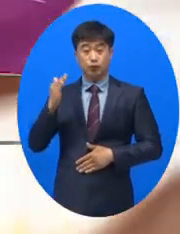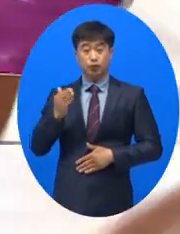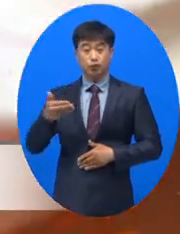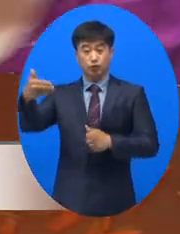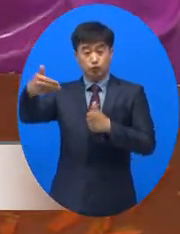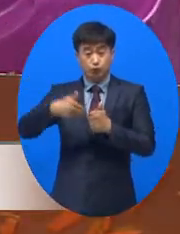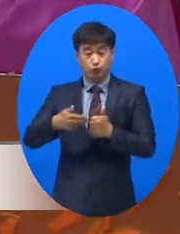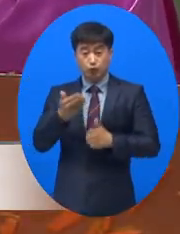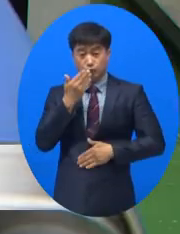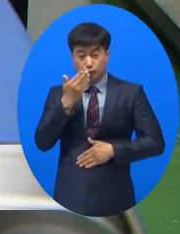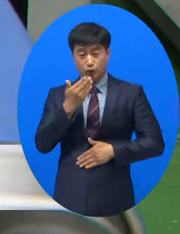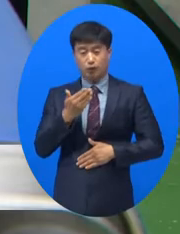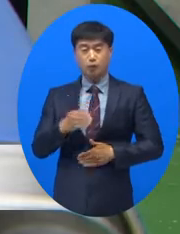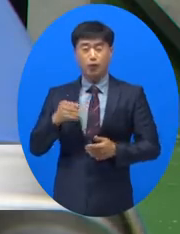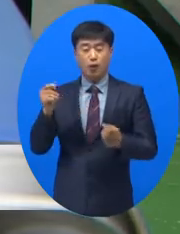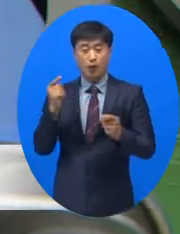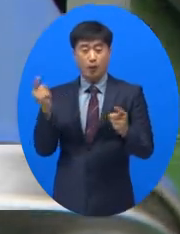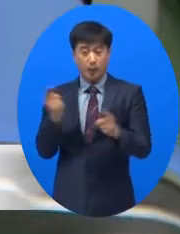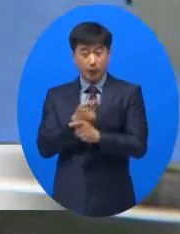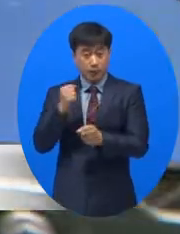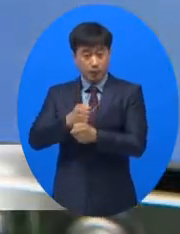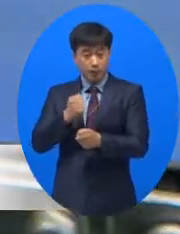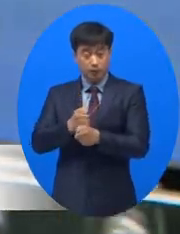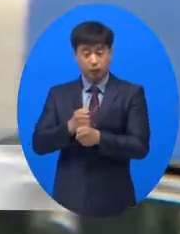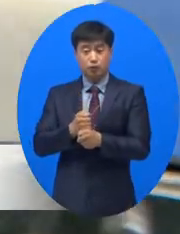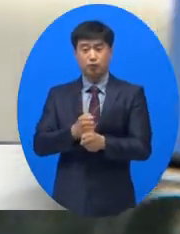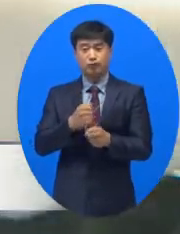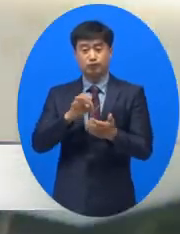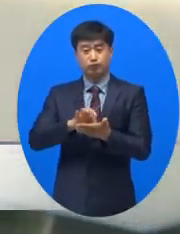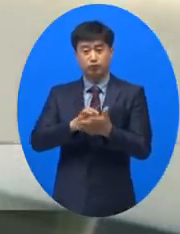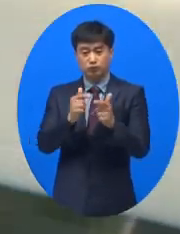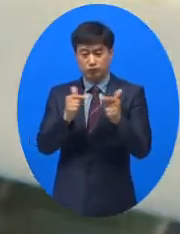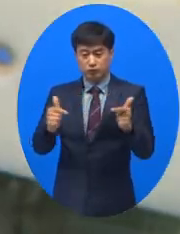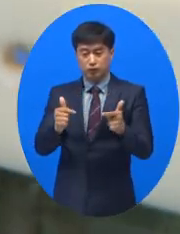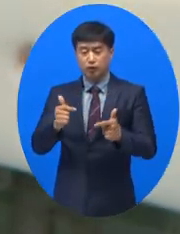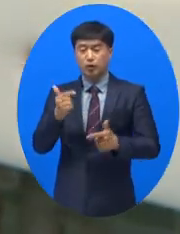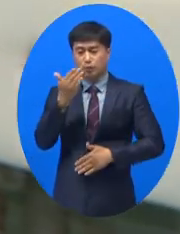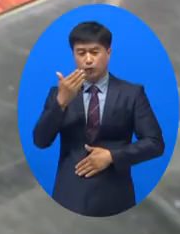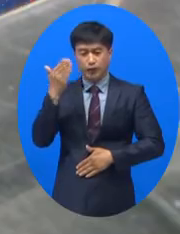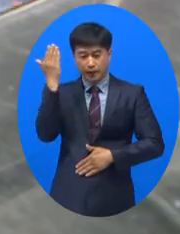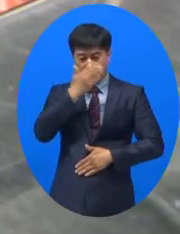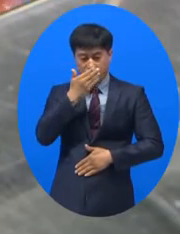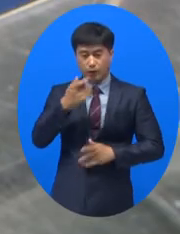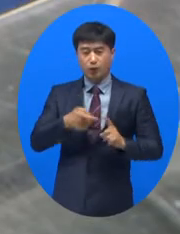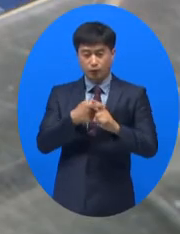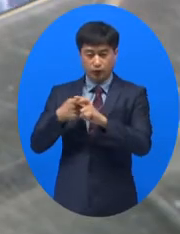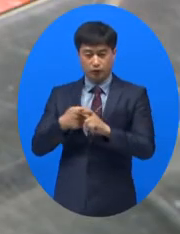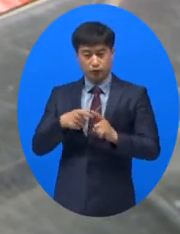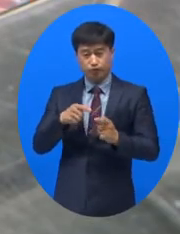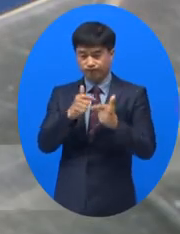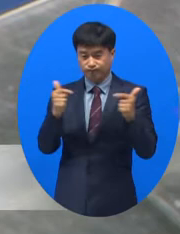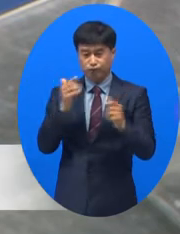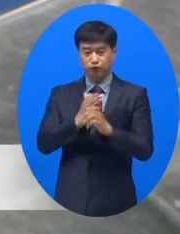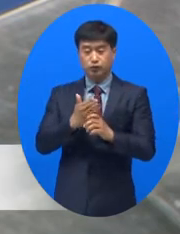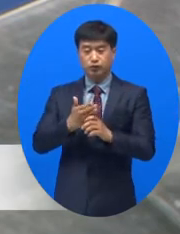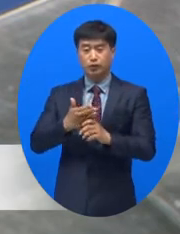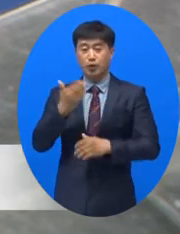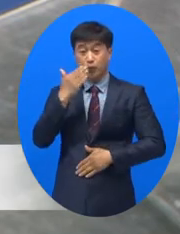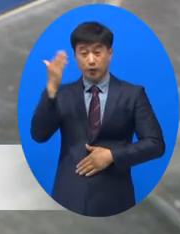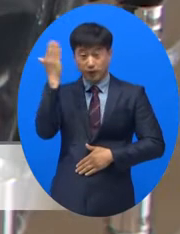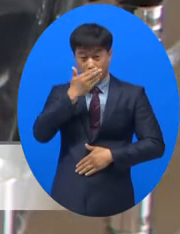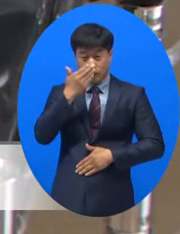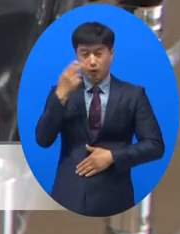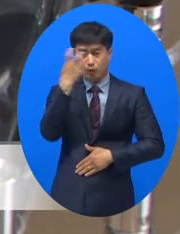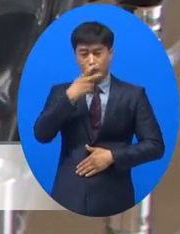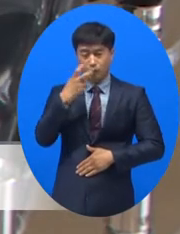최근 수입식품과 가공식품의 소비가 늘어나며 자연스레 식품위생에 대한 관심과 기준도 높아지고 있습니다. 식품위생을